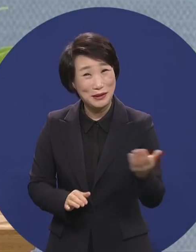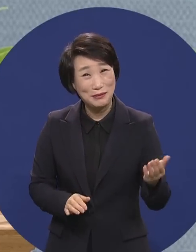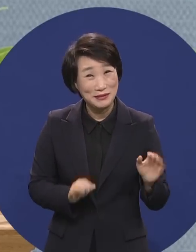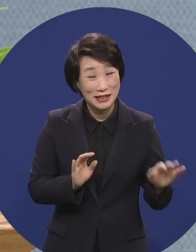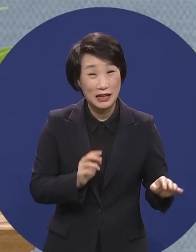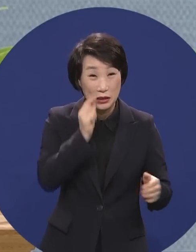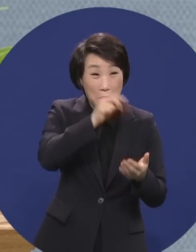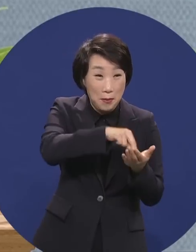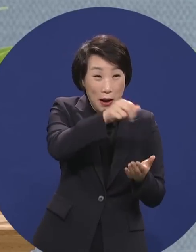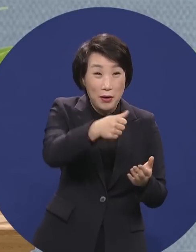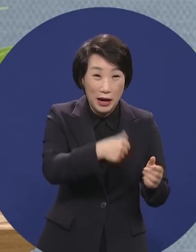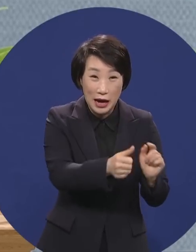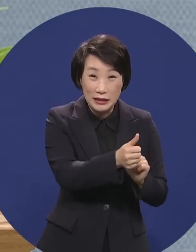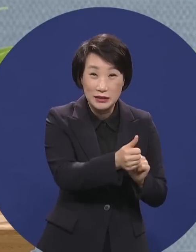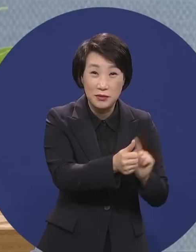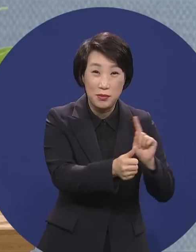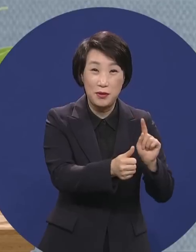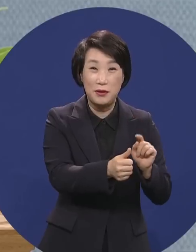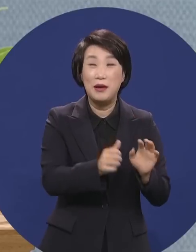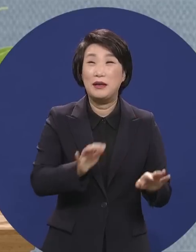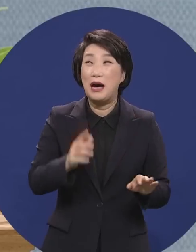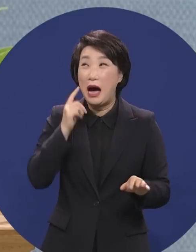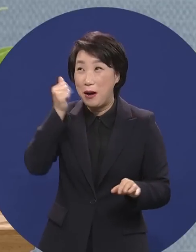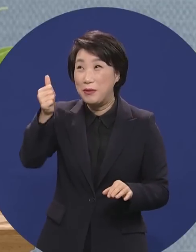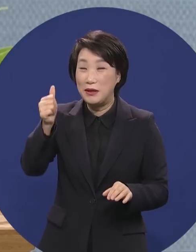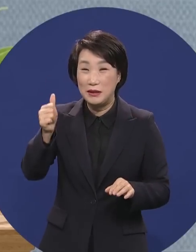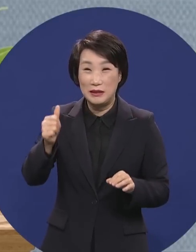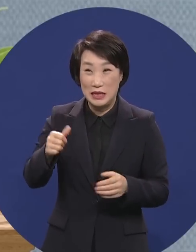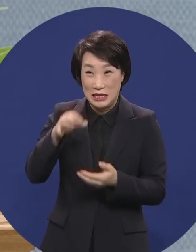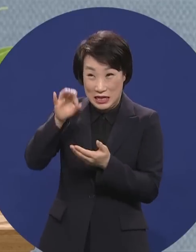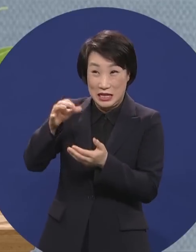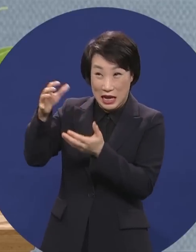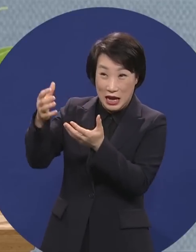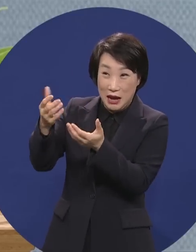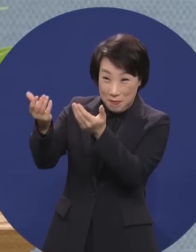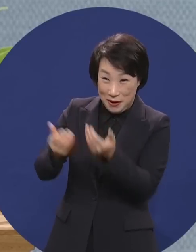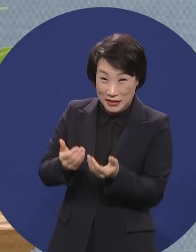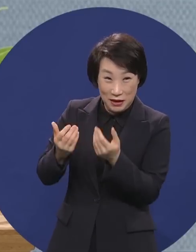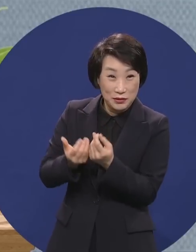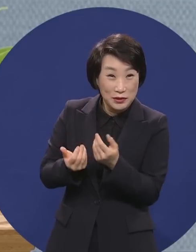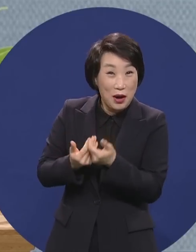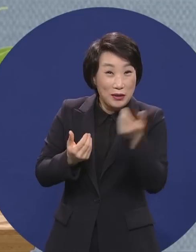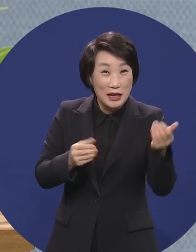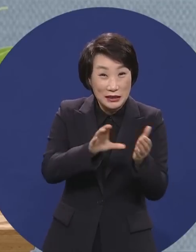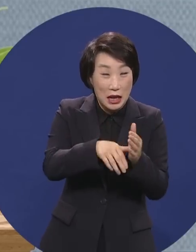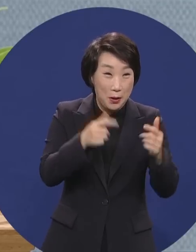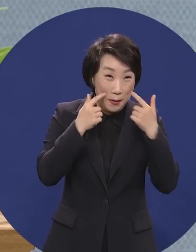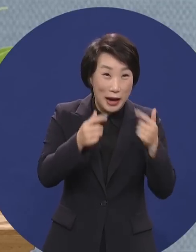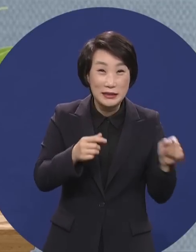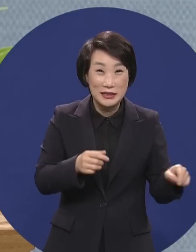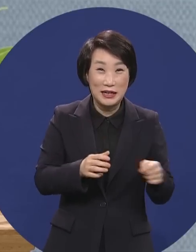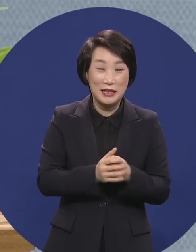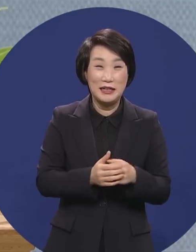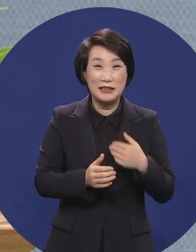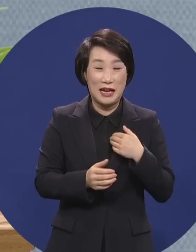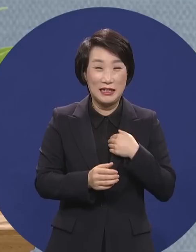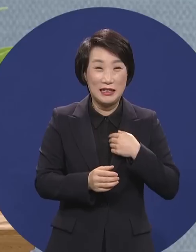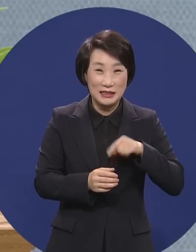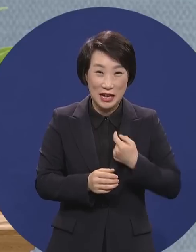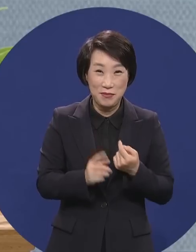탕자도 자기가 아버지로부터 재산을 가지고 나갈 때 분명히